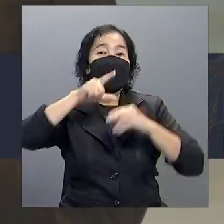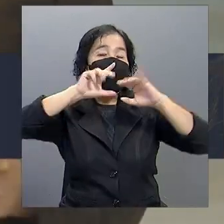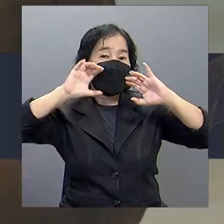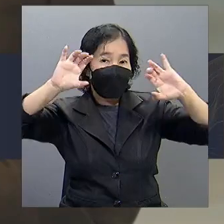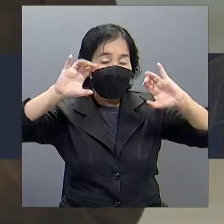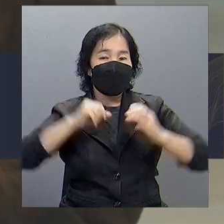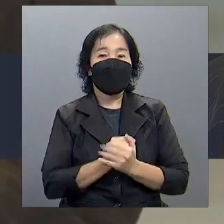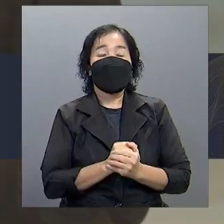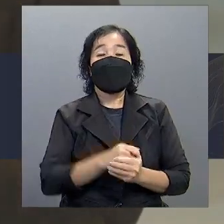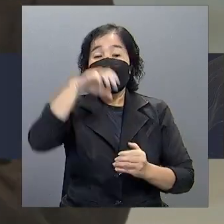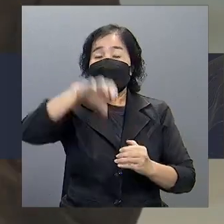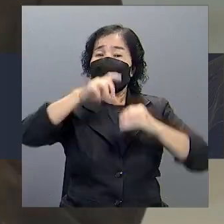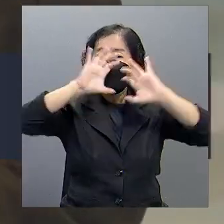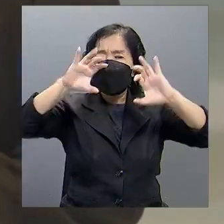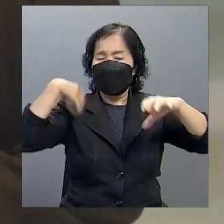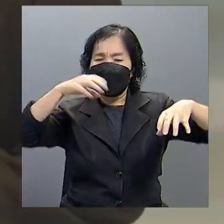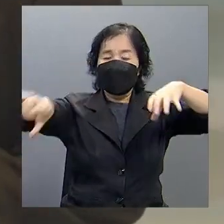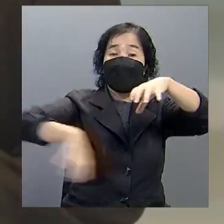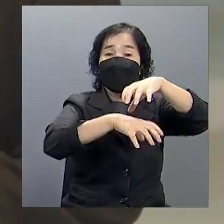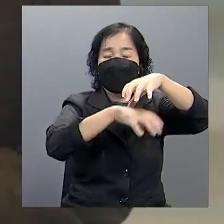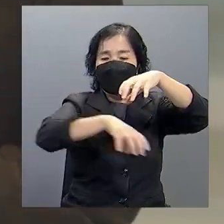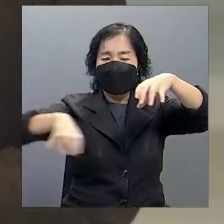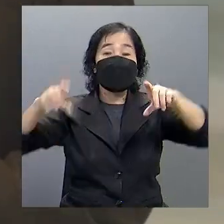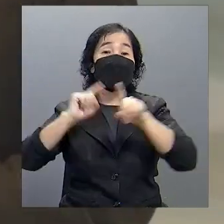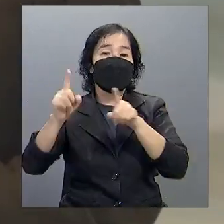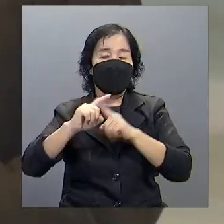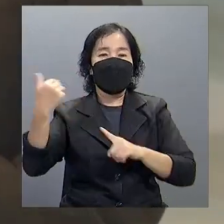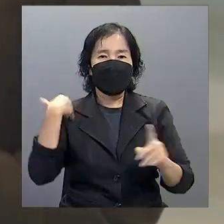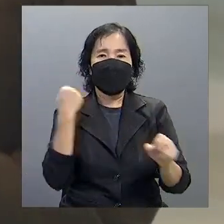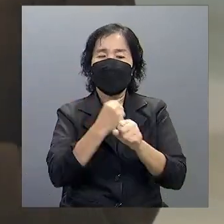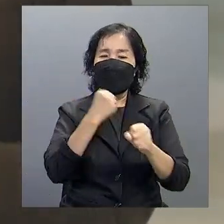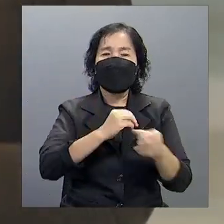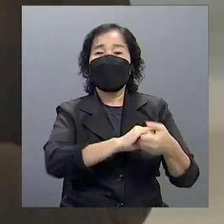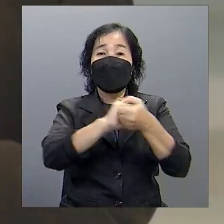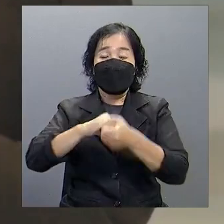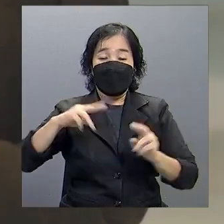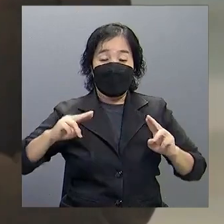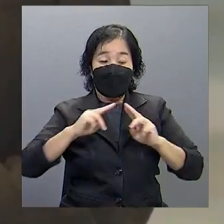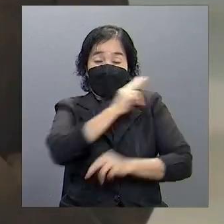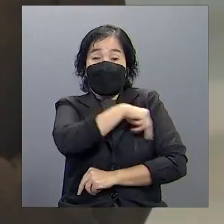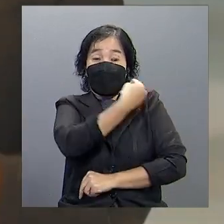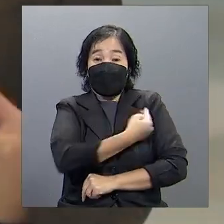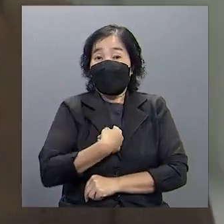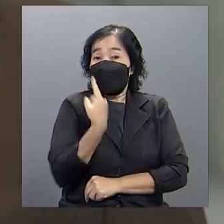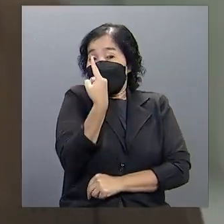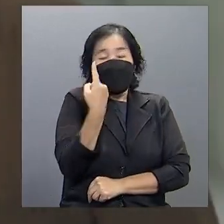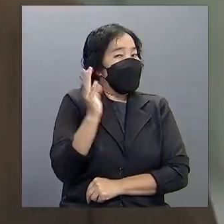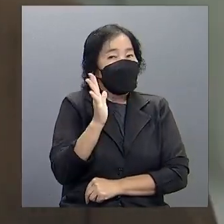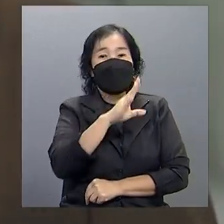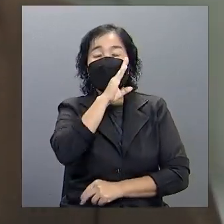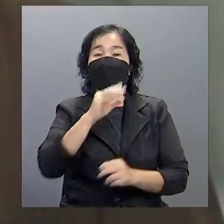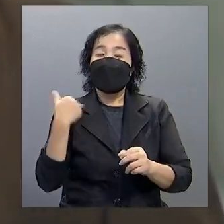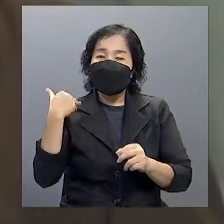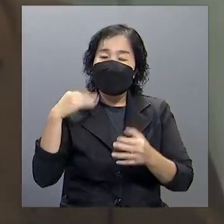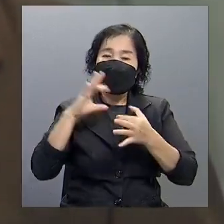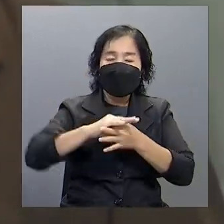เองก็มีหลายหน่วยงานที่ต้องเข้ามาทำงานร่วมกันลำพังสาธารณสุขคงจัด การถ้าเป็นโรคระบาดหรือเป็นโรคที่ติดมากับนักท่องเ